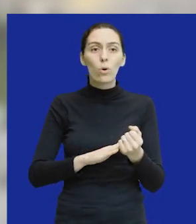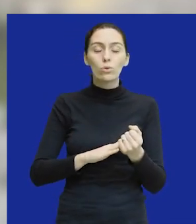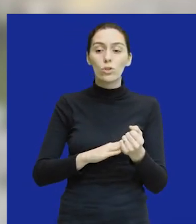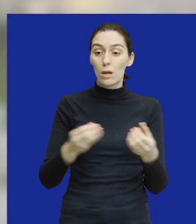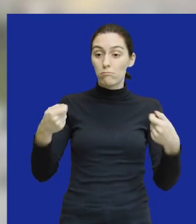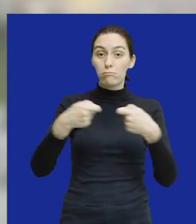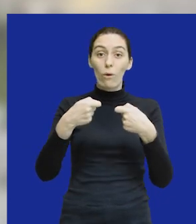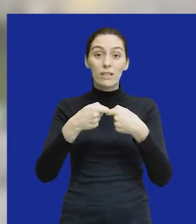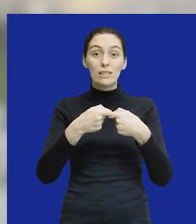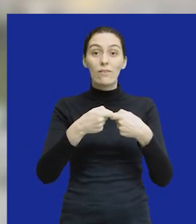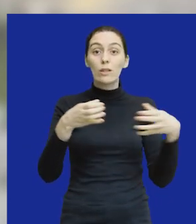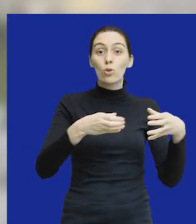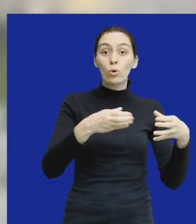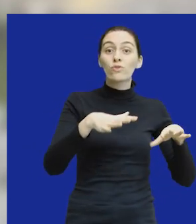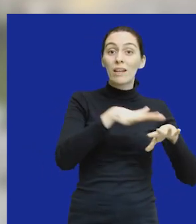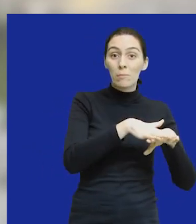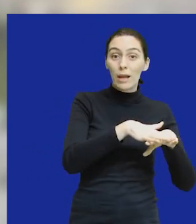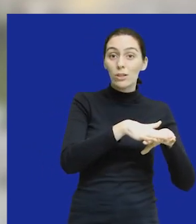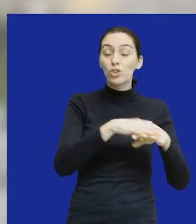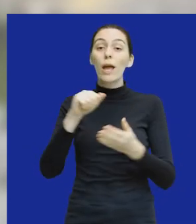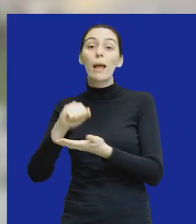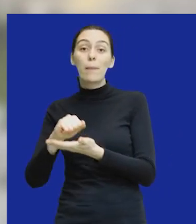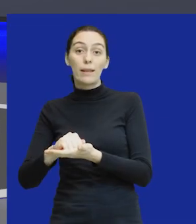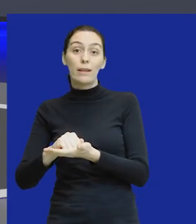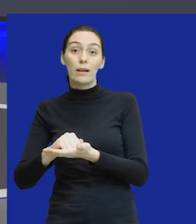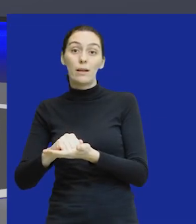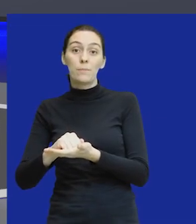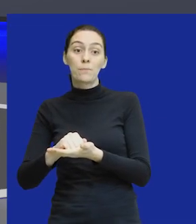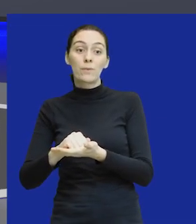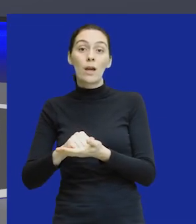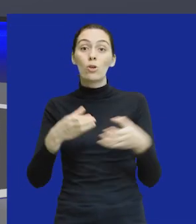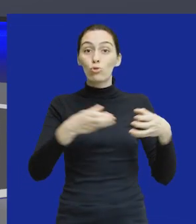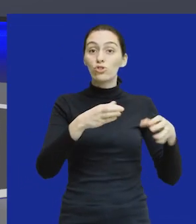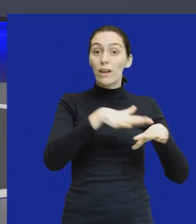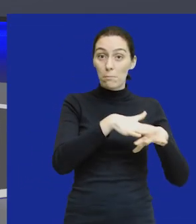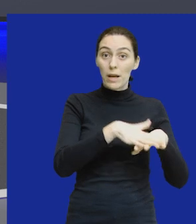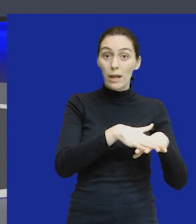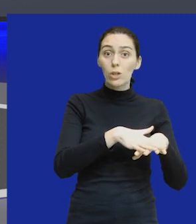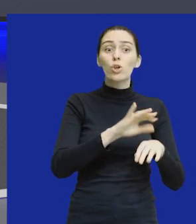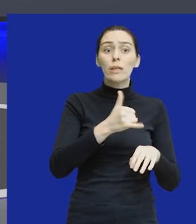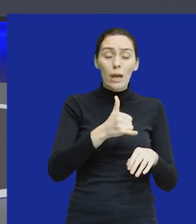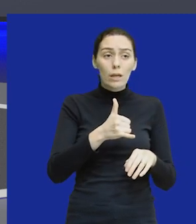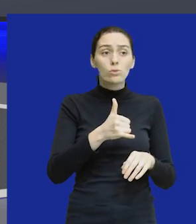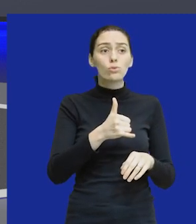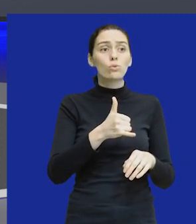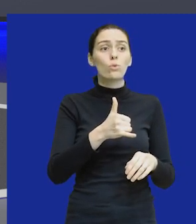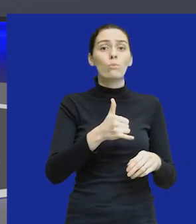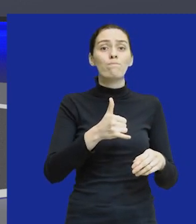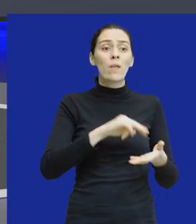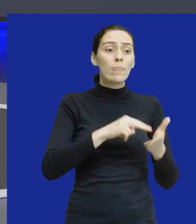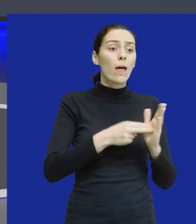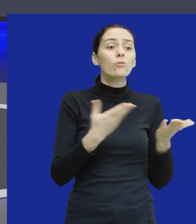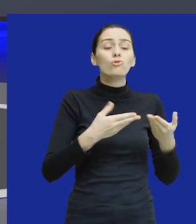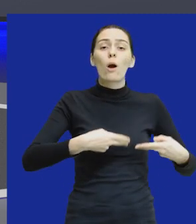počeli poistovjećivati društvene mreže i medije. Znači, društvene mreže jesu jedna platforma